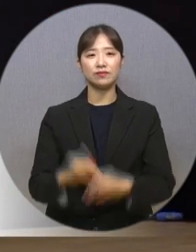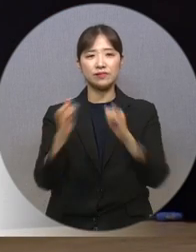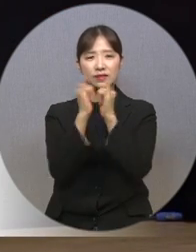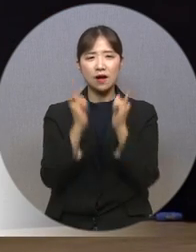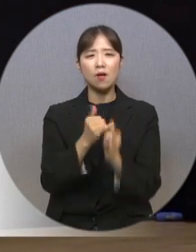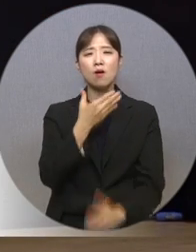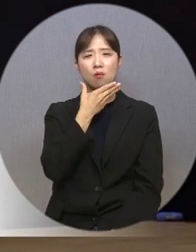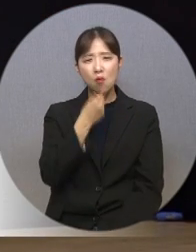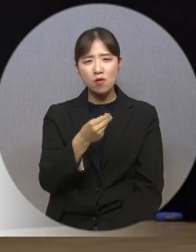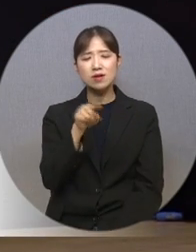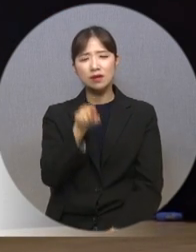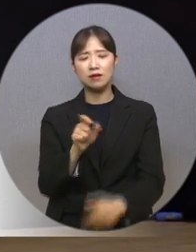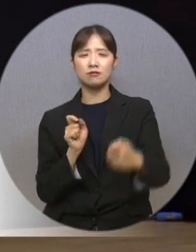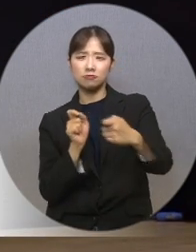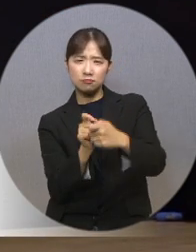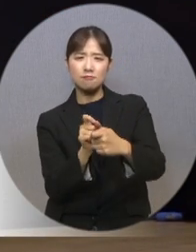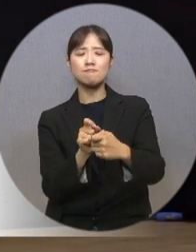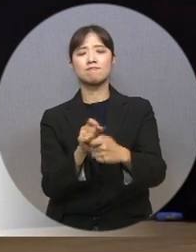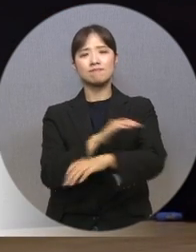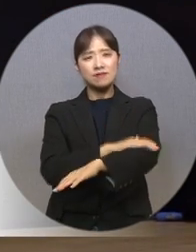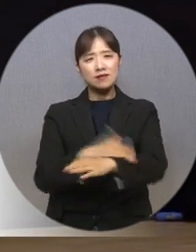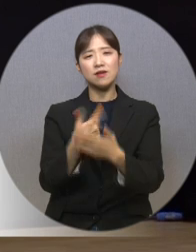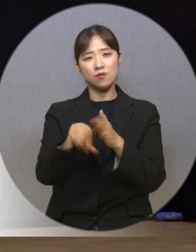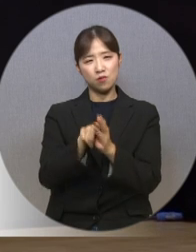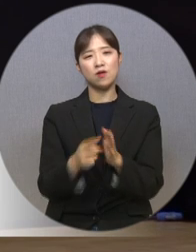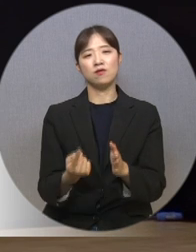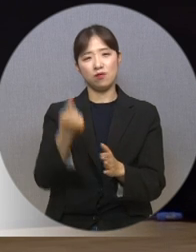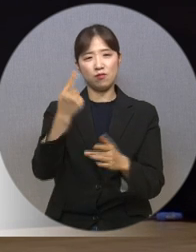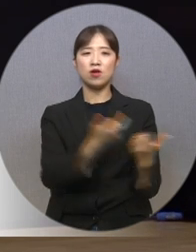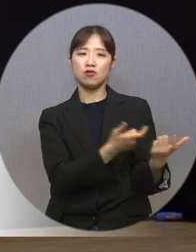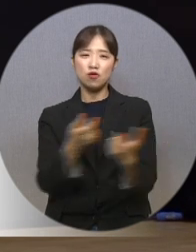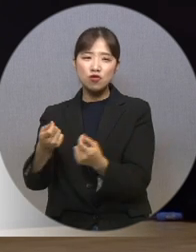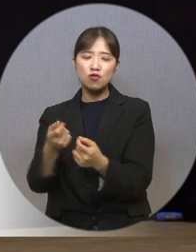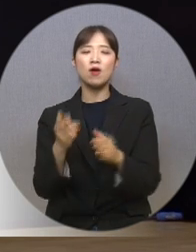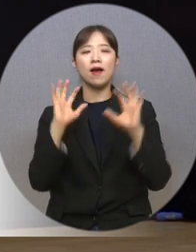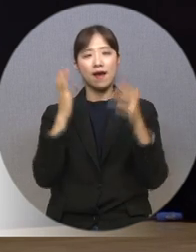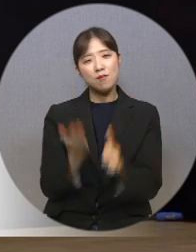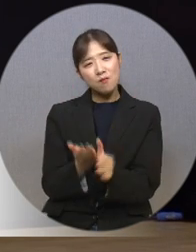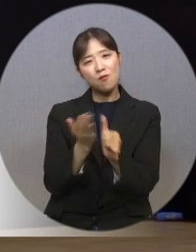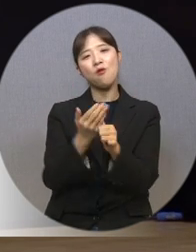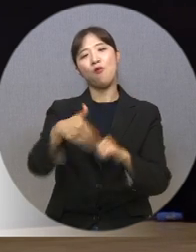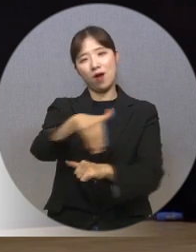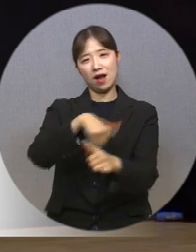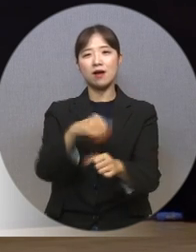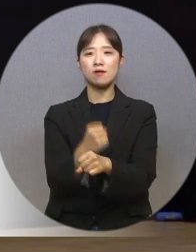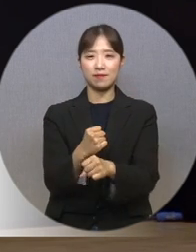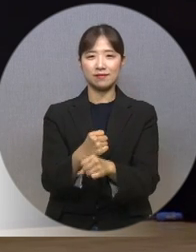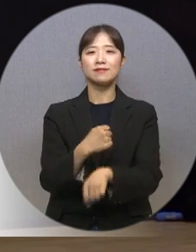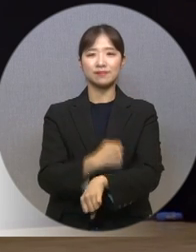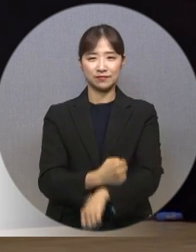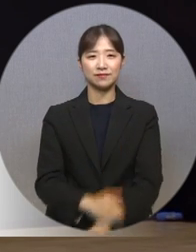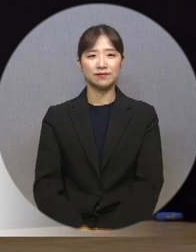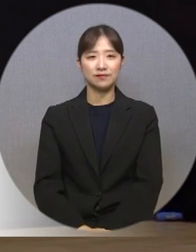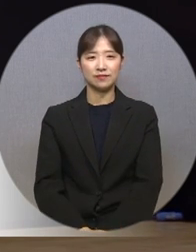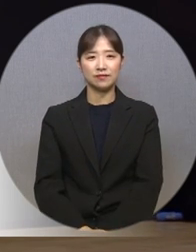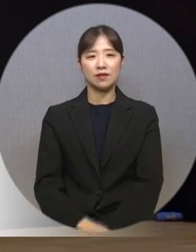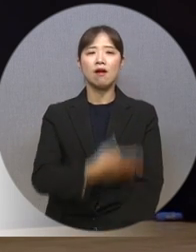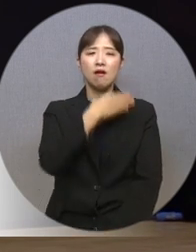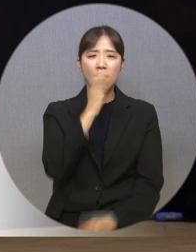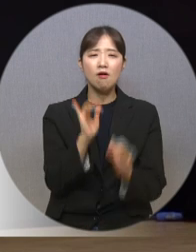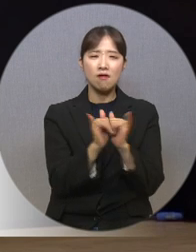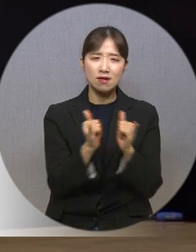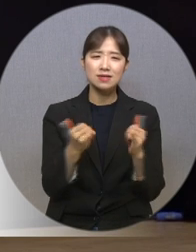사회복지망의 접근성을 높이고 균등한 보육환경을 조성하겠습니다. 어르신